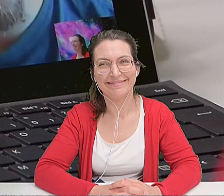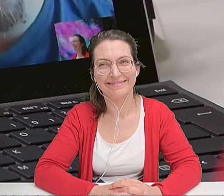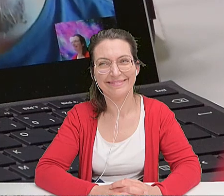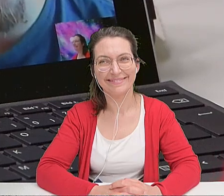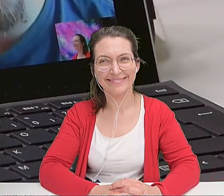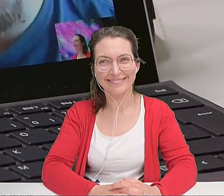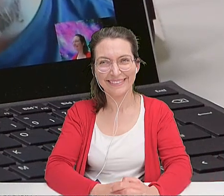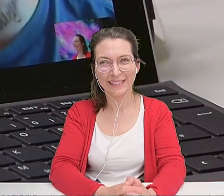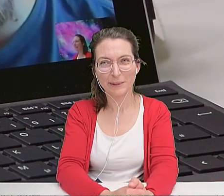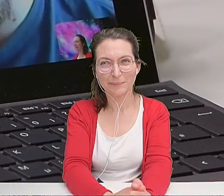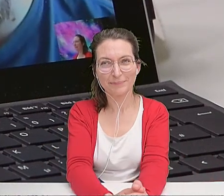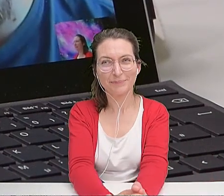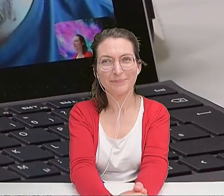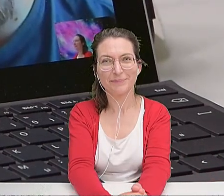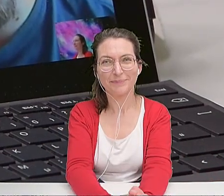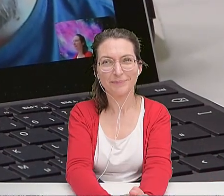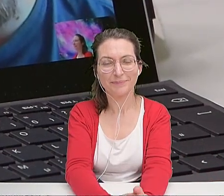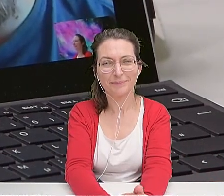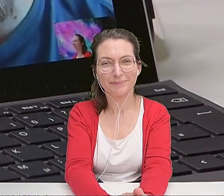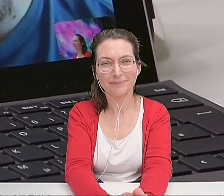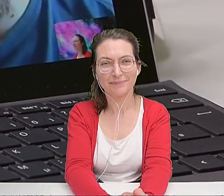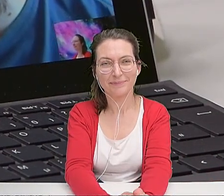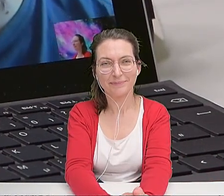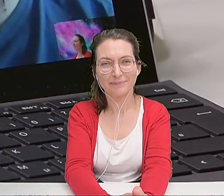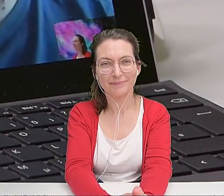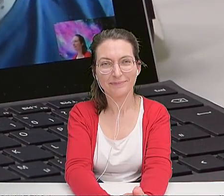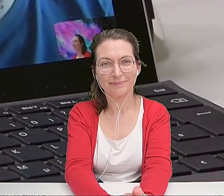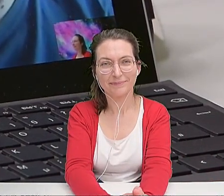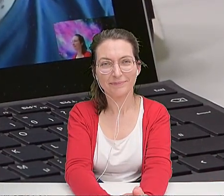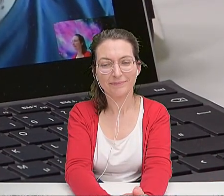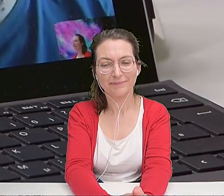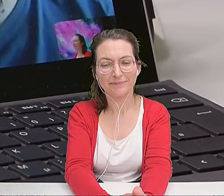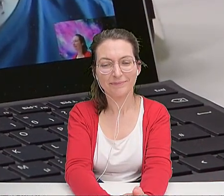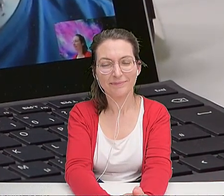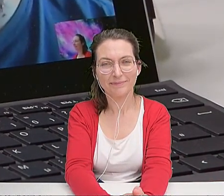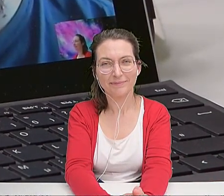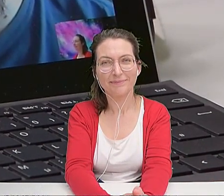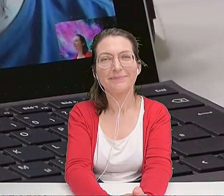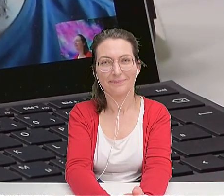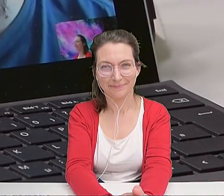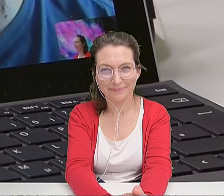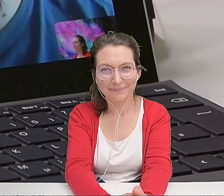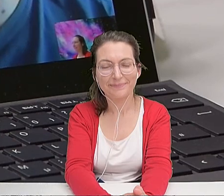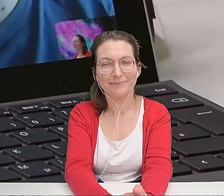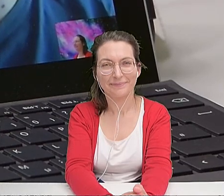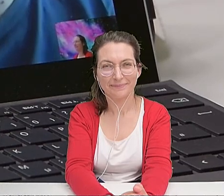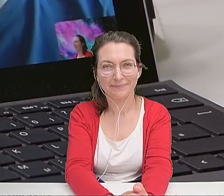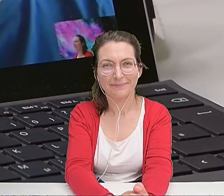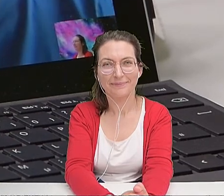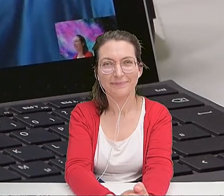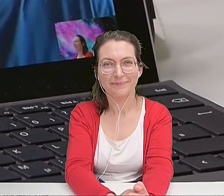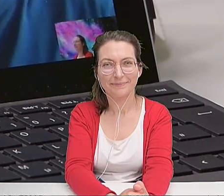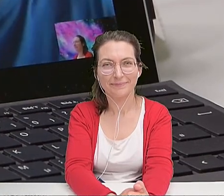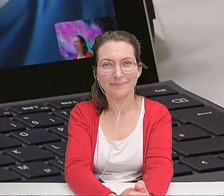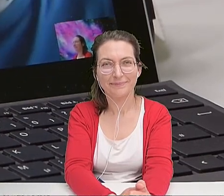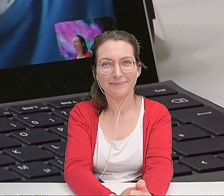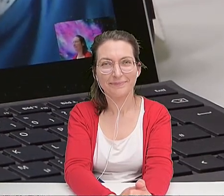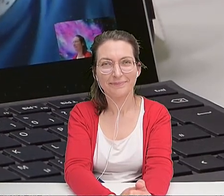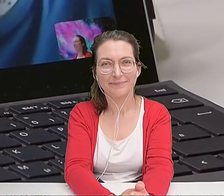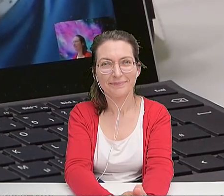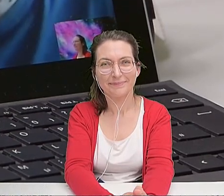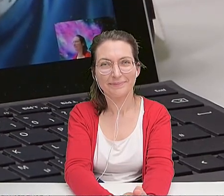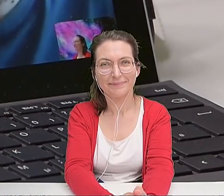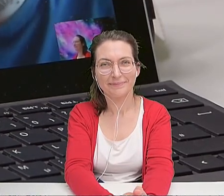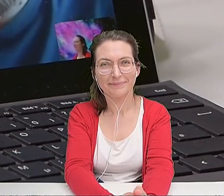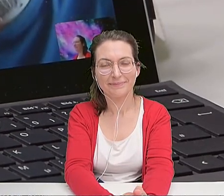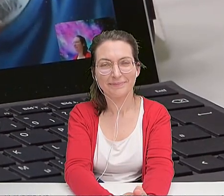sind. Wie gesagt, wir können in Sachen Kopf weiterhelfen, ganz kräftig sogar.